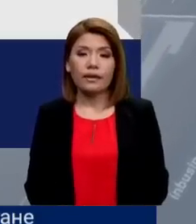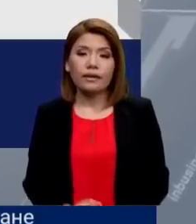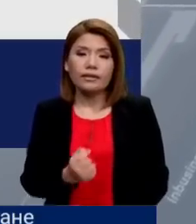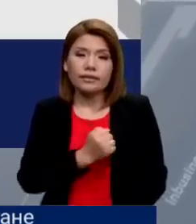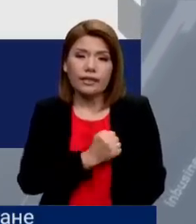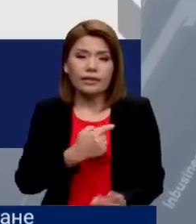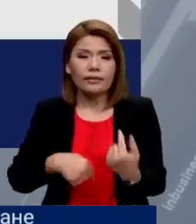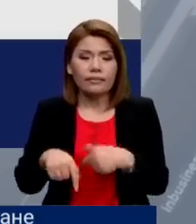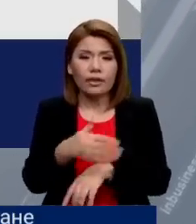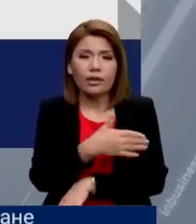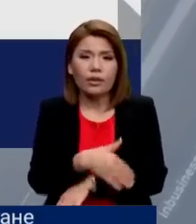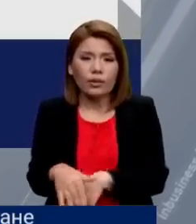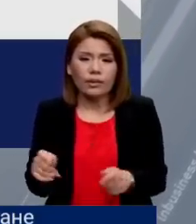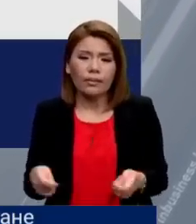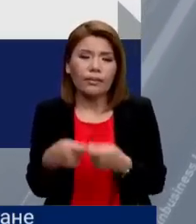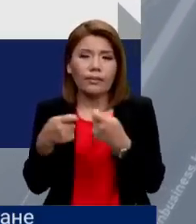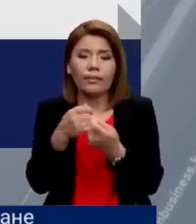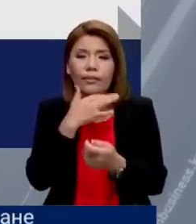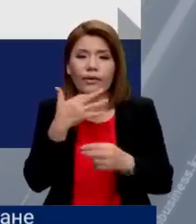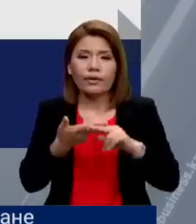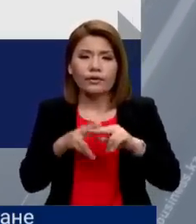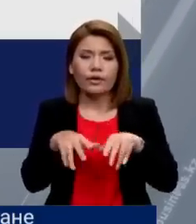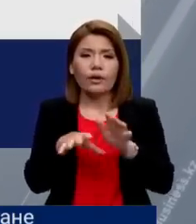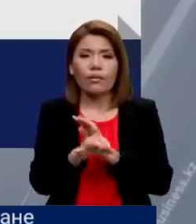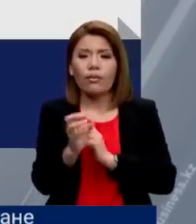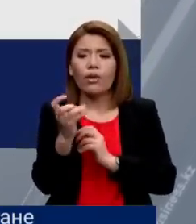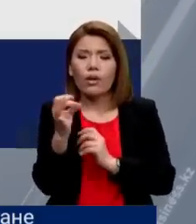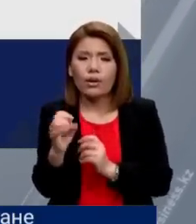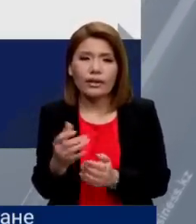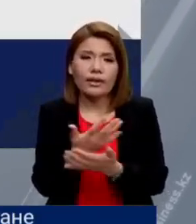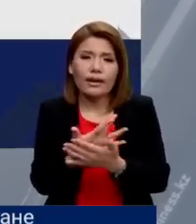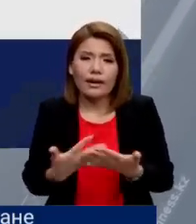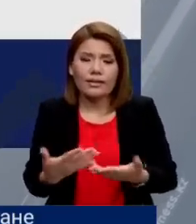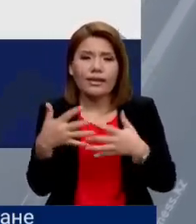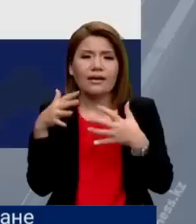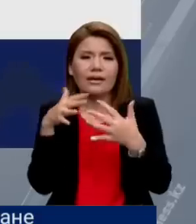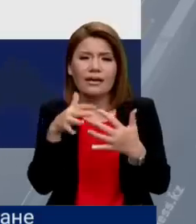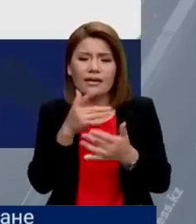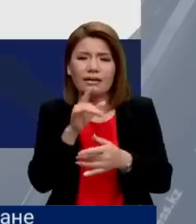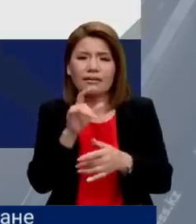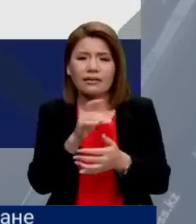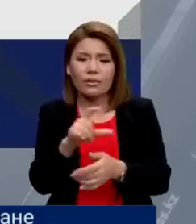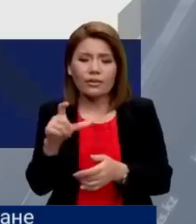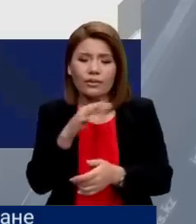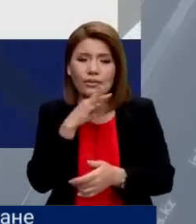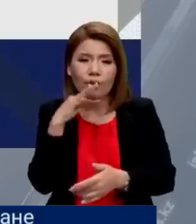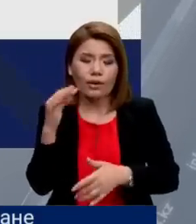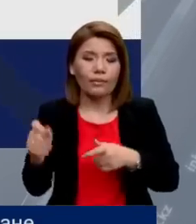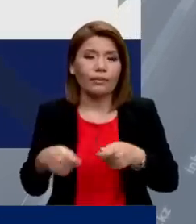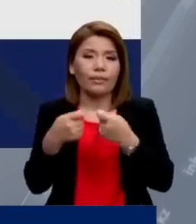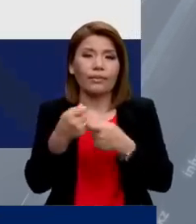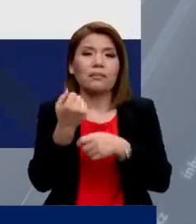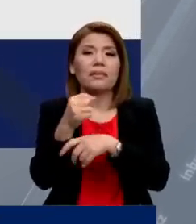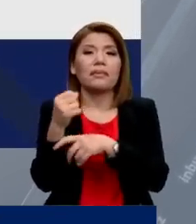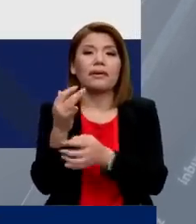Өкінішке қарай бізде көше бұзақылары, жауапкершіліктен жұрдай блогерлер және масылдық пиғылмен айқай шығаратын адамдар бүгінгі күннің батырына